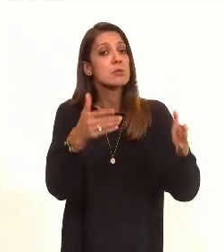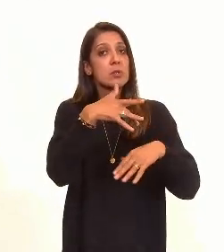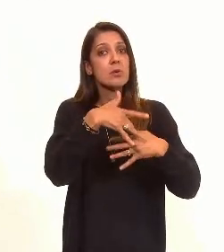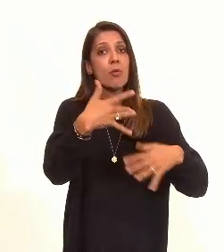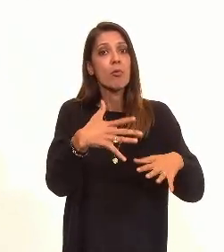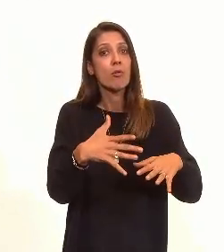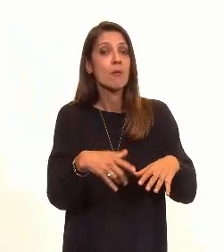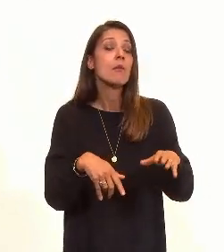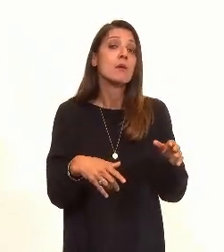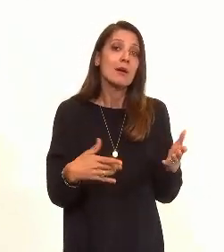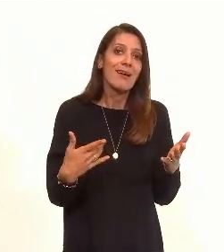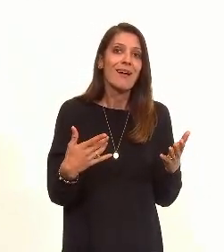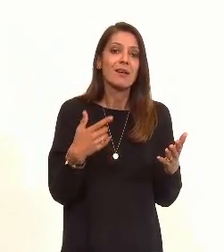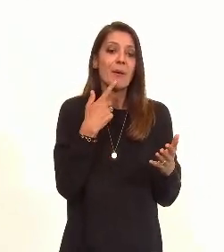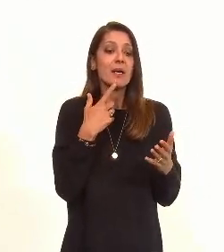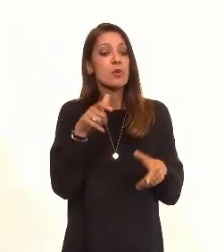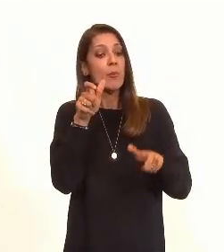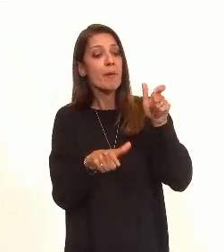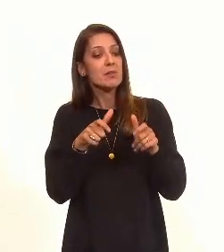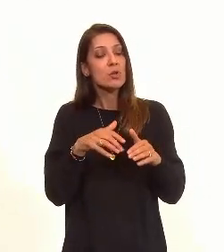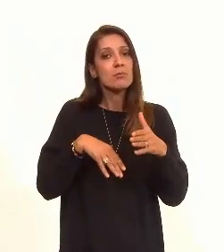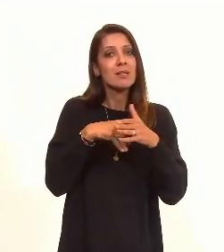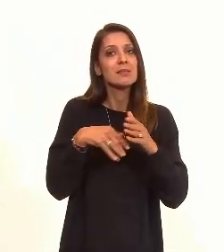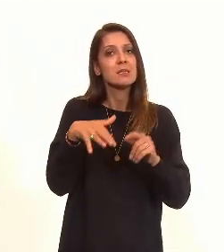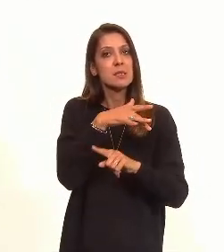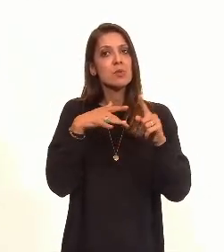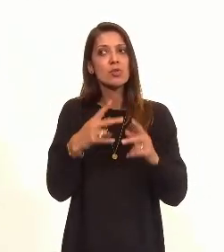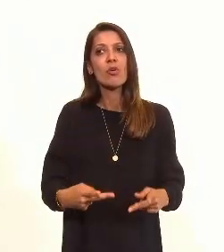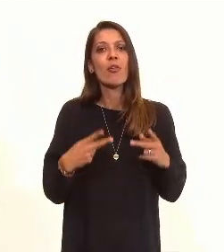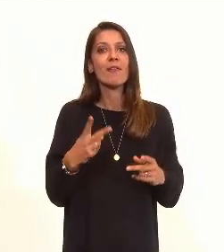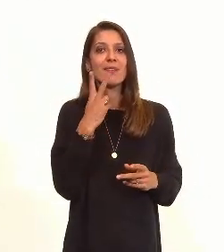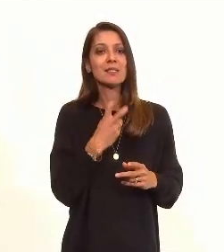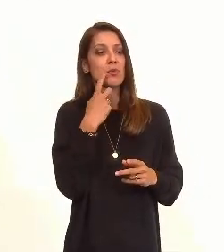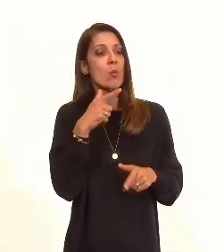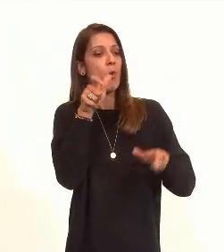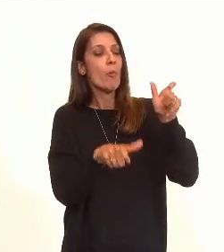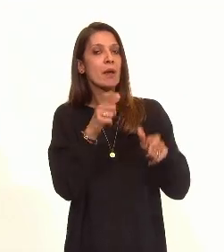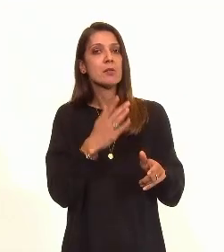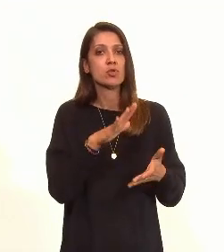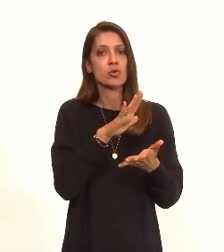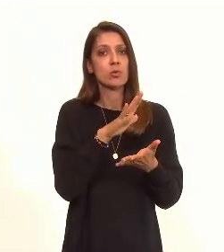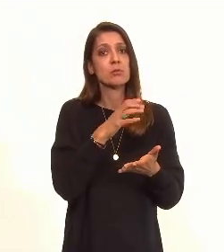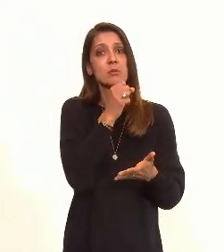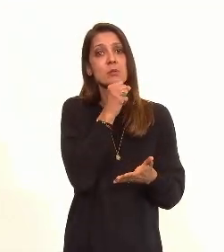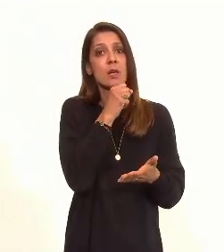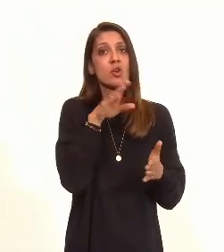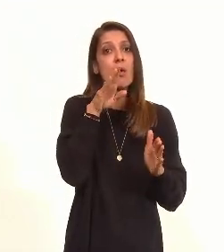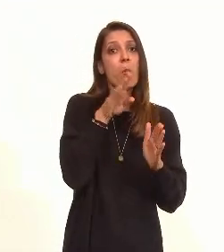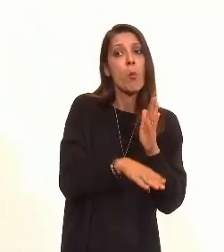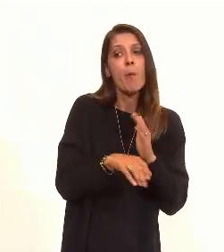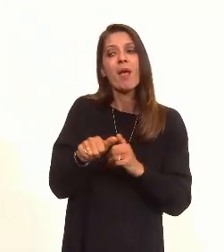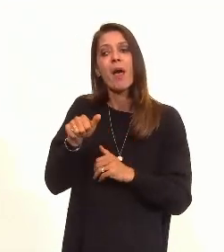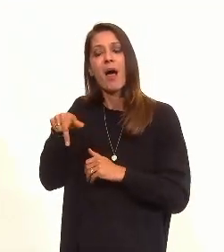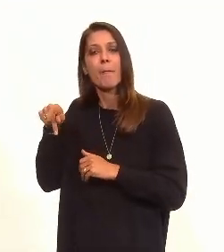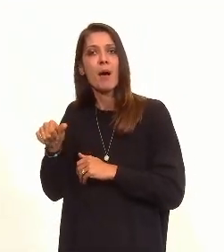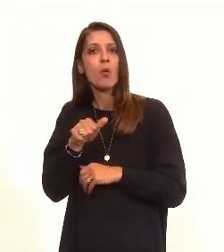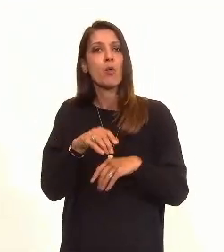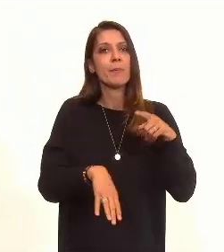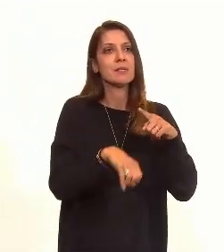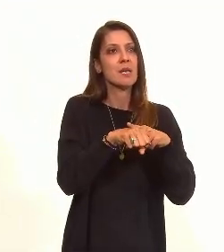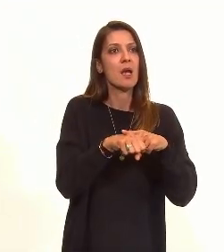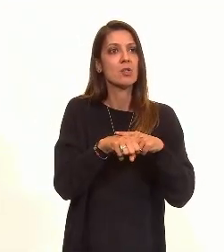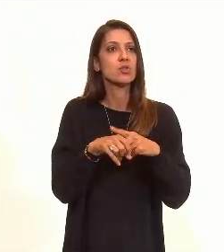plus difficilement le temps de participation sociale et à la vie citoyenne pour les personnes âgées. Mais plus globalement, que ce soit dans l'APA ou dans la PCH, ces